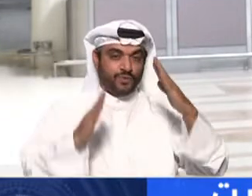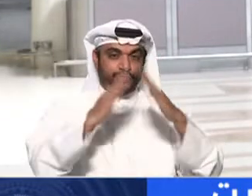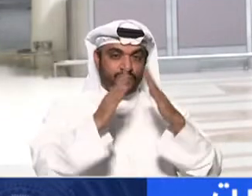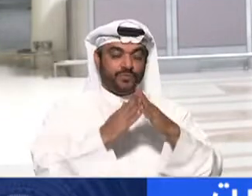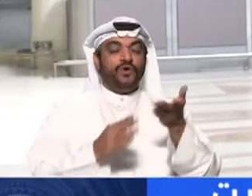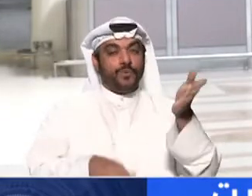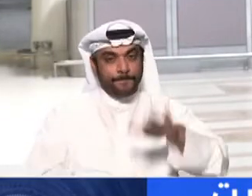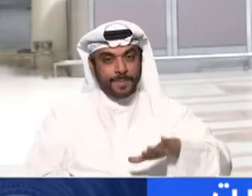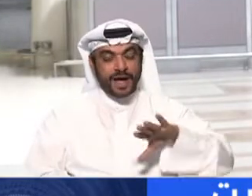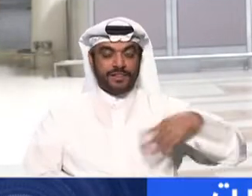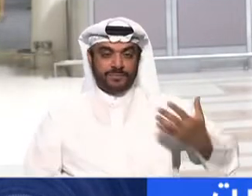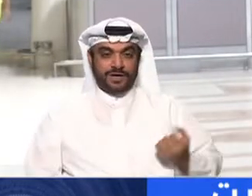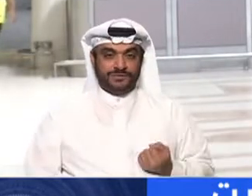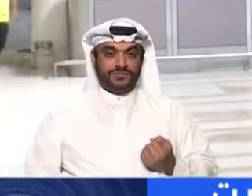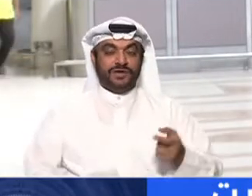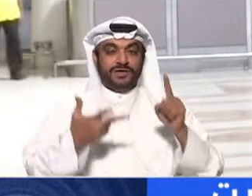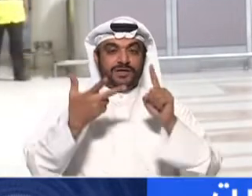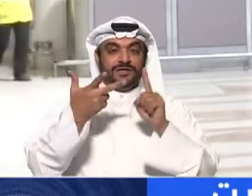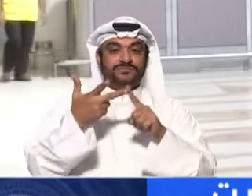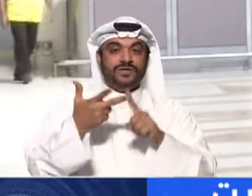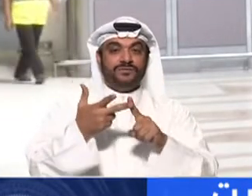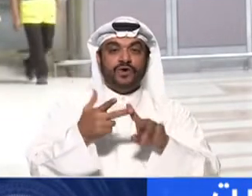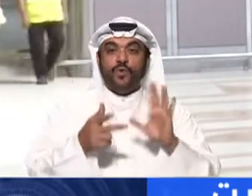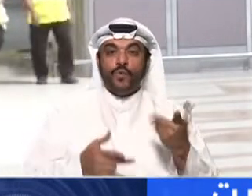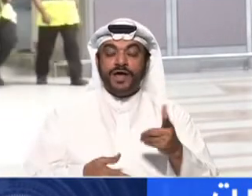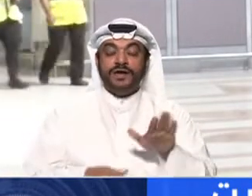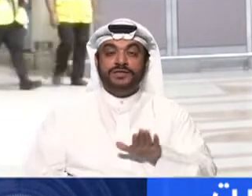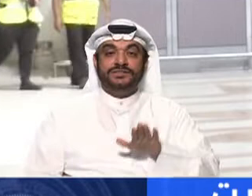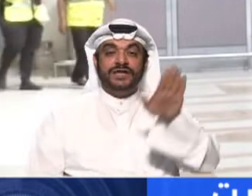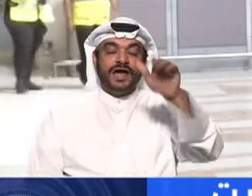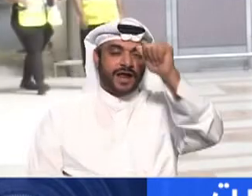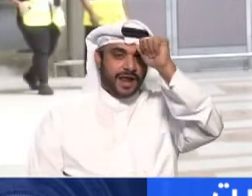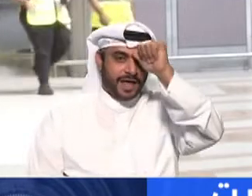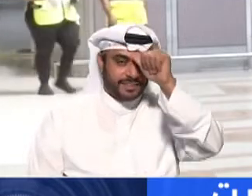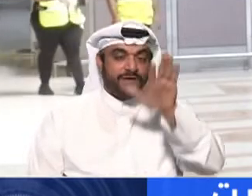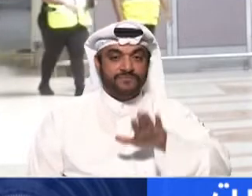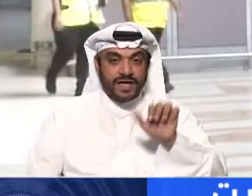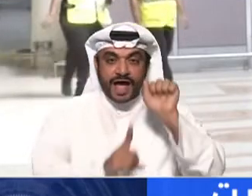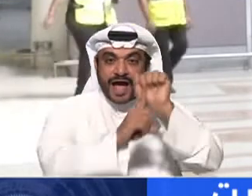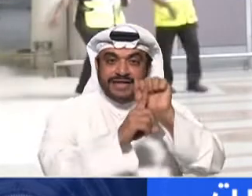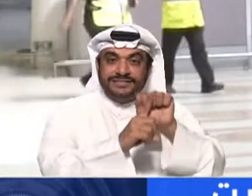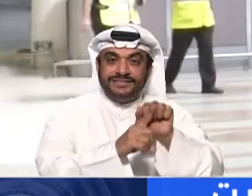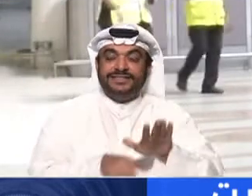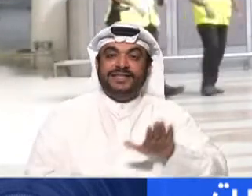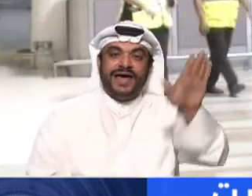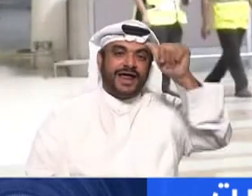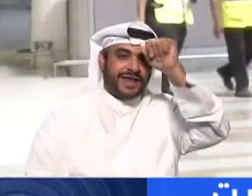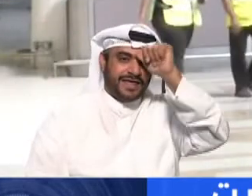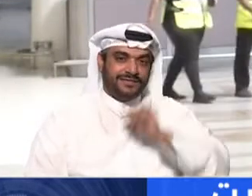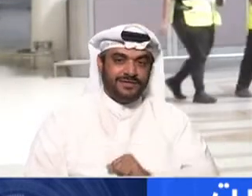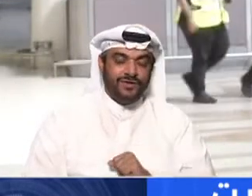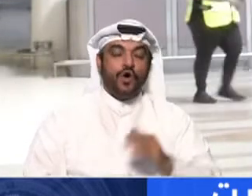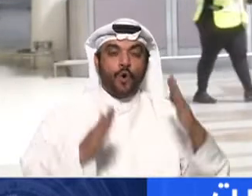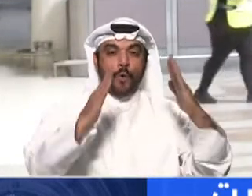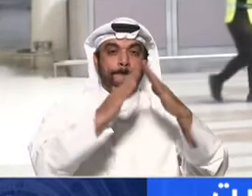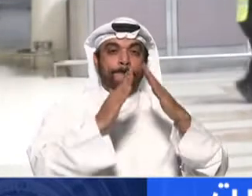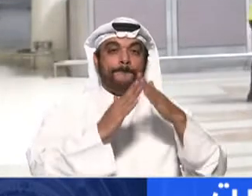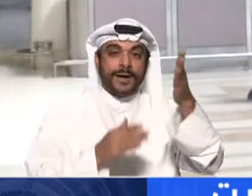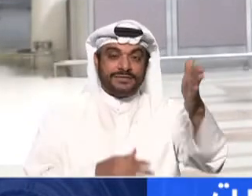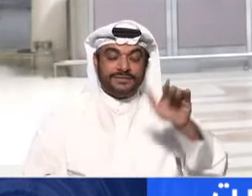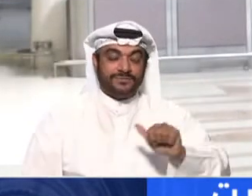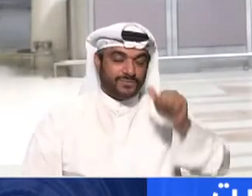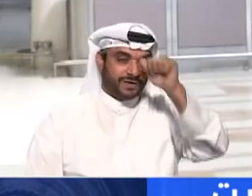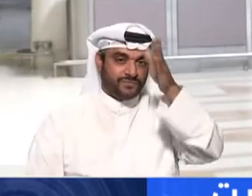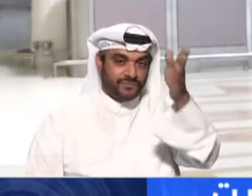والهند، وعندنا شركات أخرى اللي منها الانديا جو حق الهند، وعندنا الاير كايرو حق القاهرة